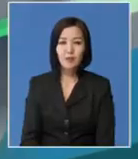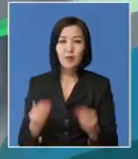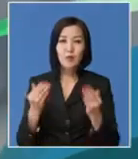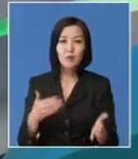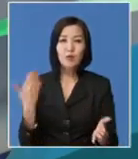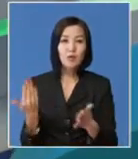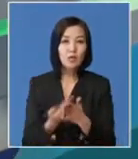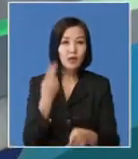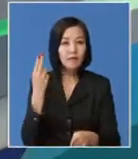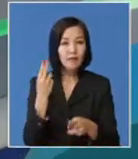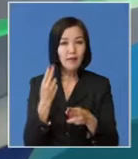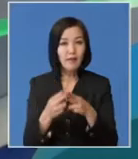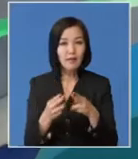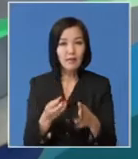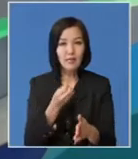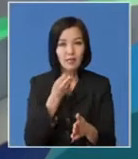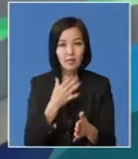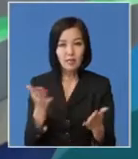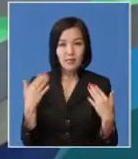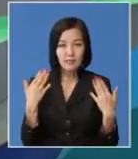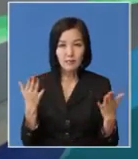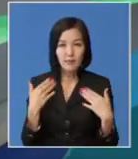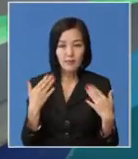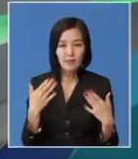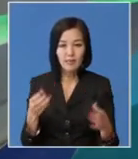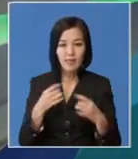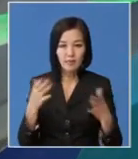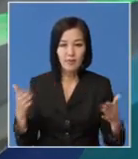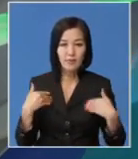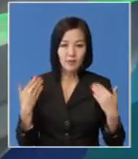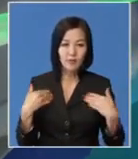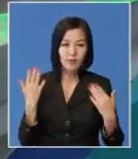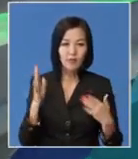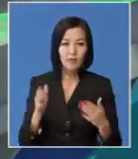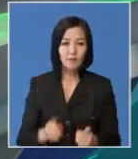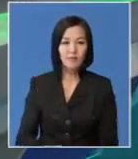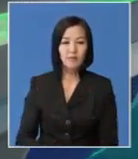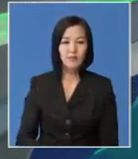Бүгінге келіп түскен ақпараттар легі осындай болды. Назар қойып тыңдағандарыңызға рахмет. Аман сау болыңыздар.